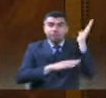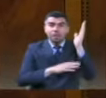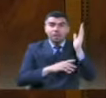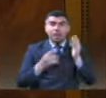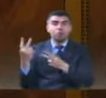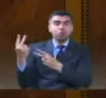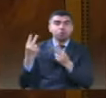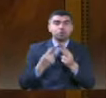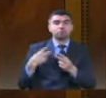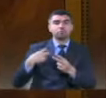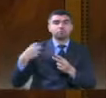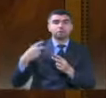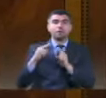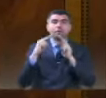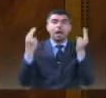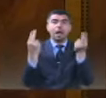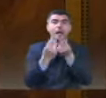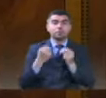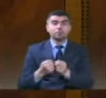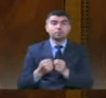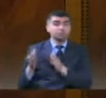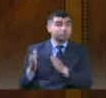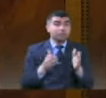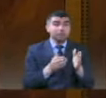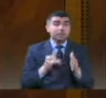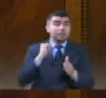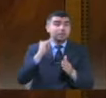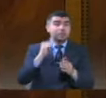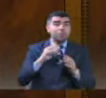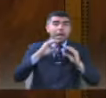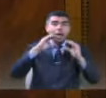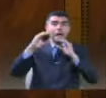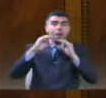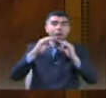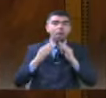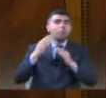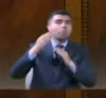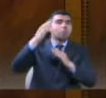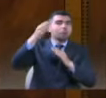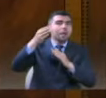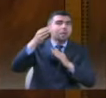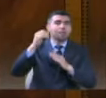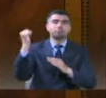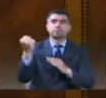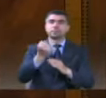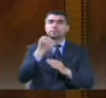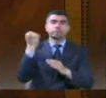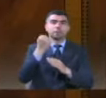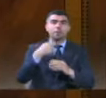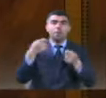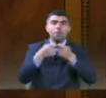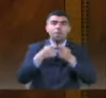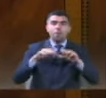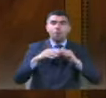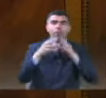متميزة. ومقابل ذلك لا زال الحوار وسيلة فقط لكسب الوقت، إن لم نقل هناك تغييب عمدي لحوار